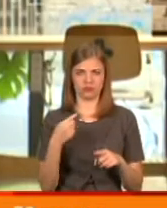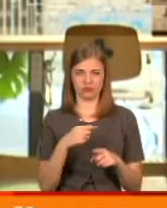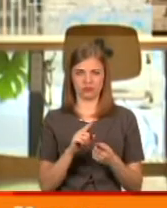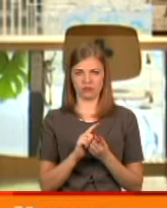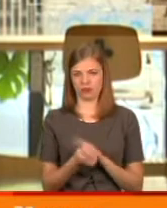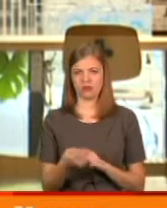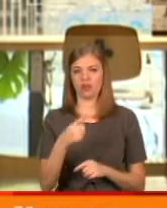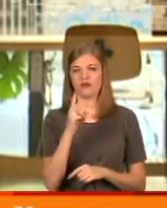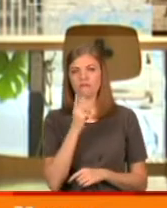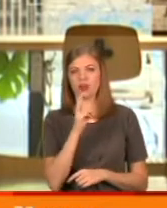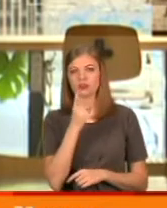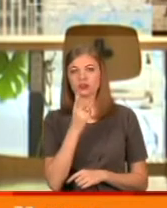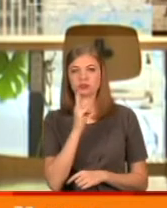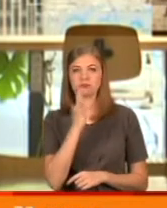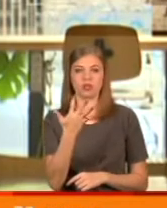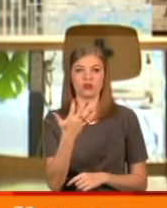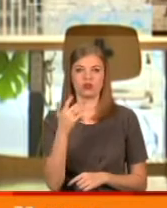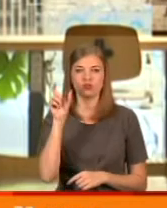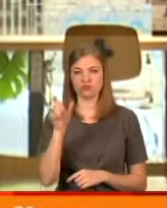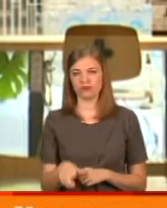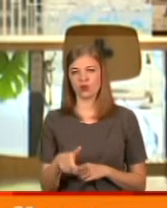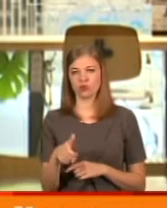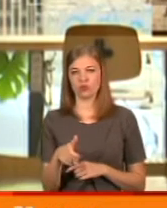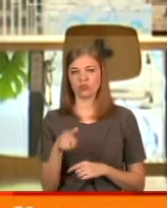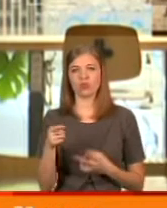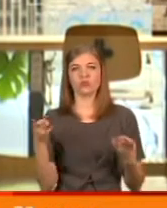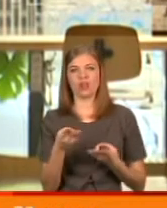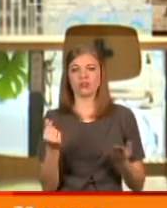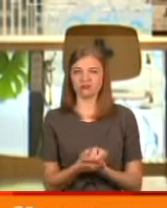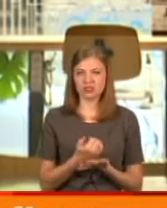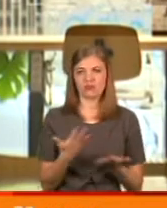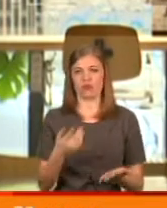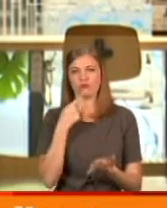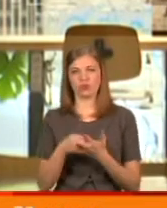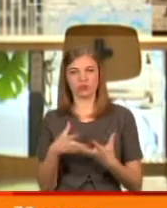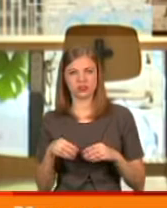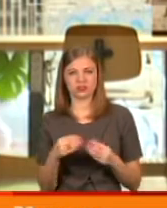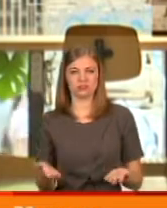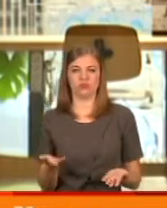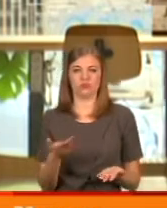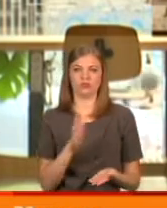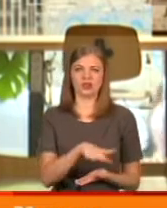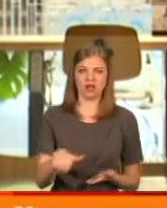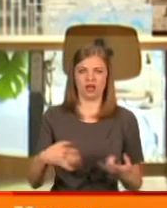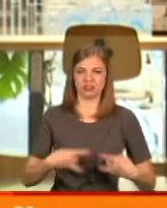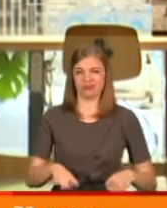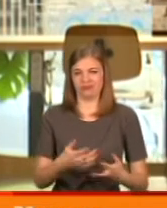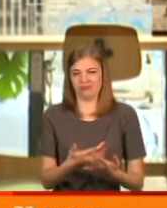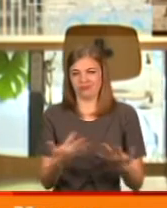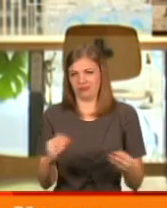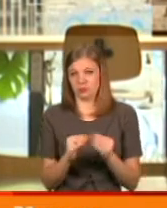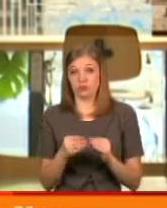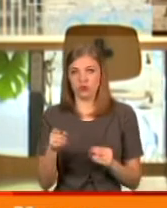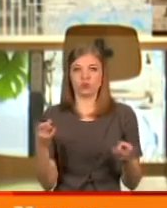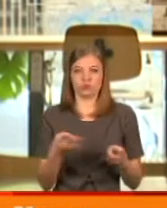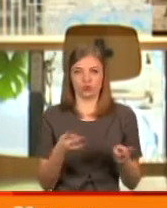Там 2-3-5 лет. И человеку, ну, ему нужно зарабатывать, кормить семью, там, дети родились или еще что-то.